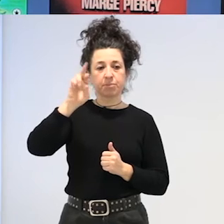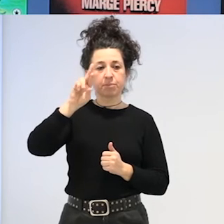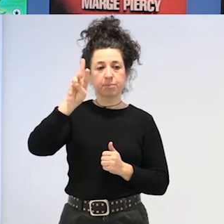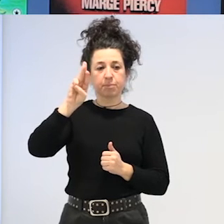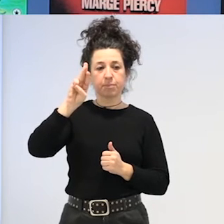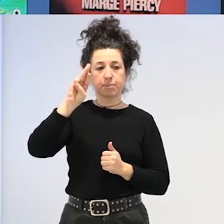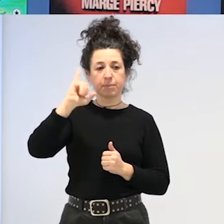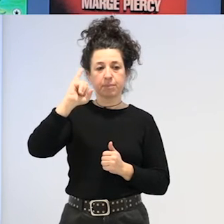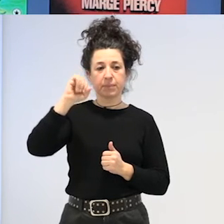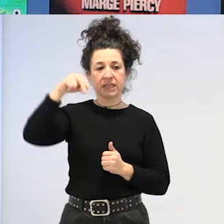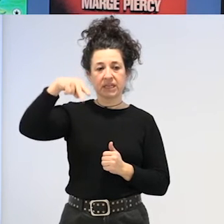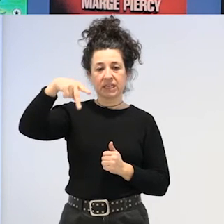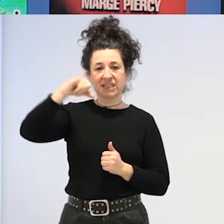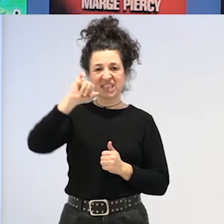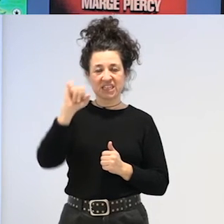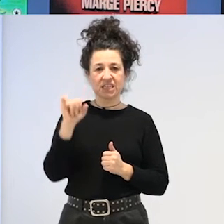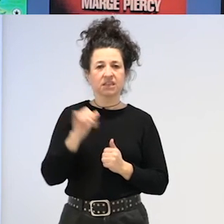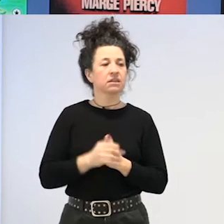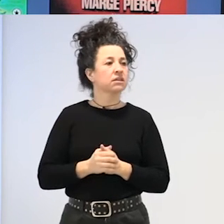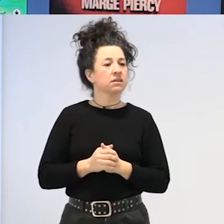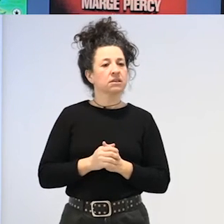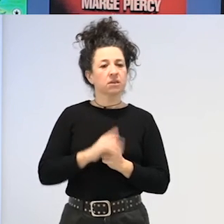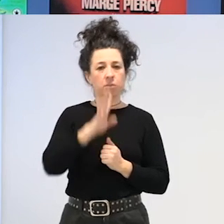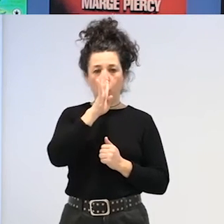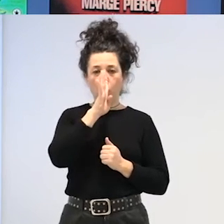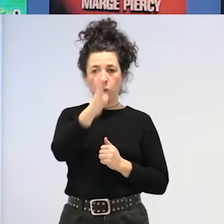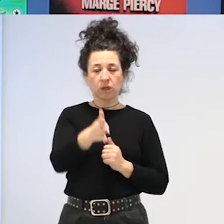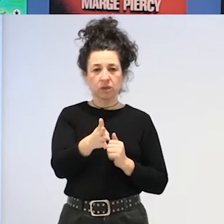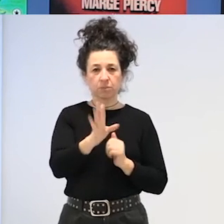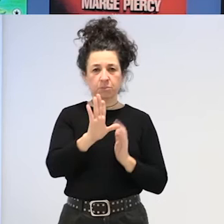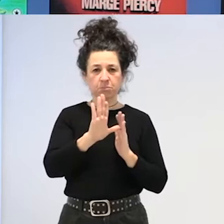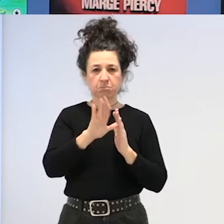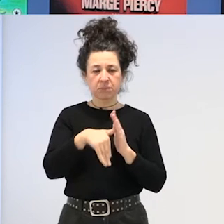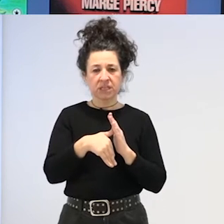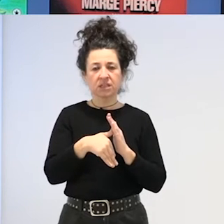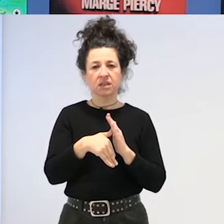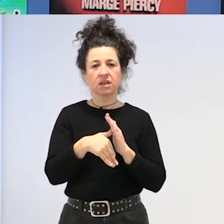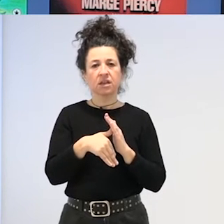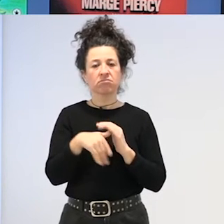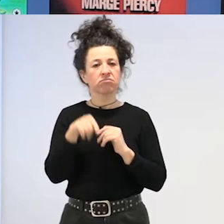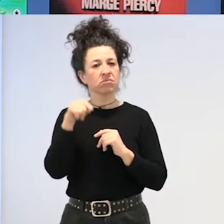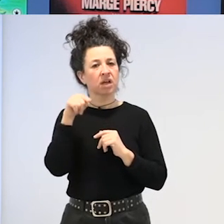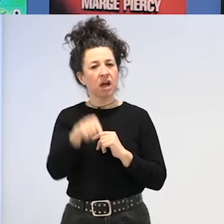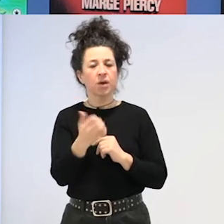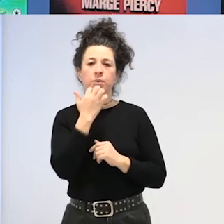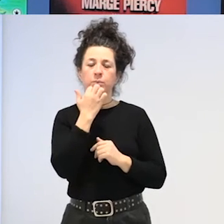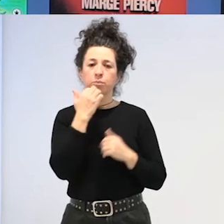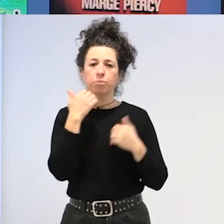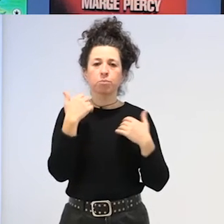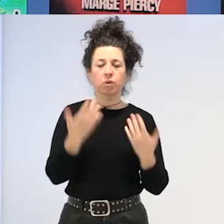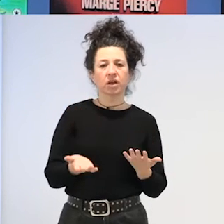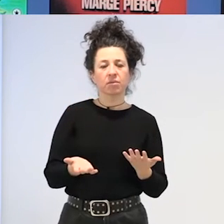ertzean, bueno, la urte geroago, eta bertan, adibidez,